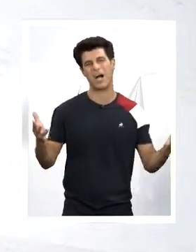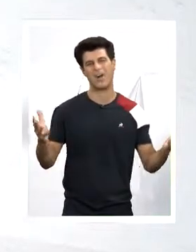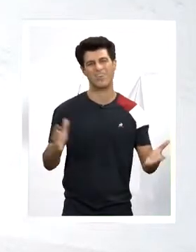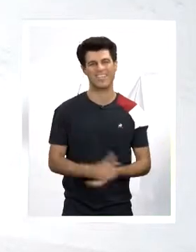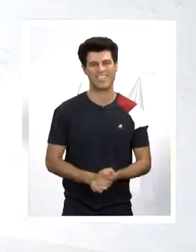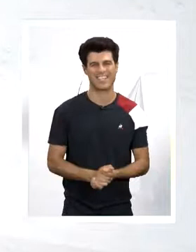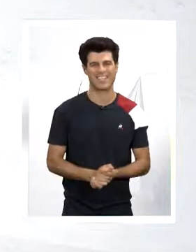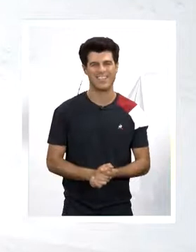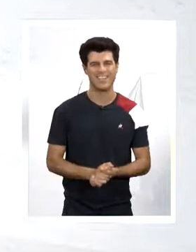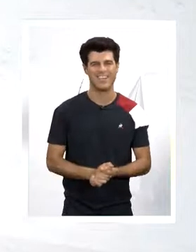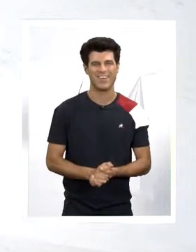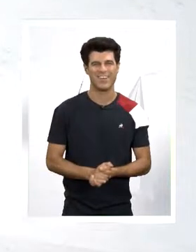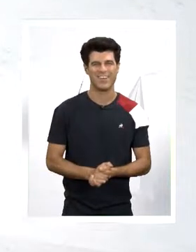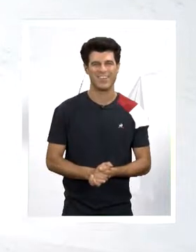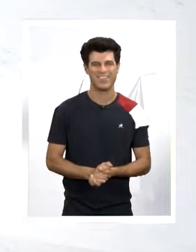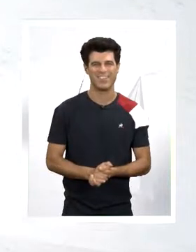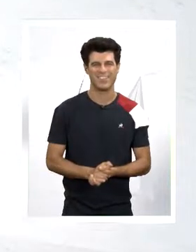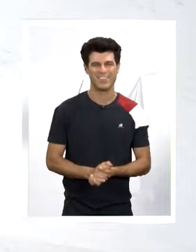שמונה. וואו, איזה כיף. לא, יש